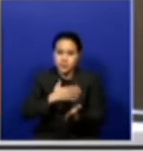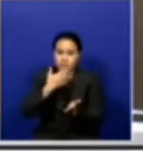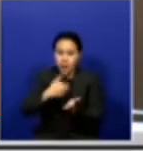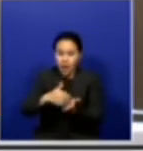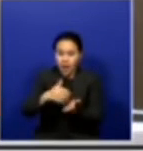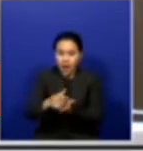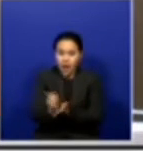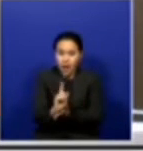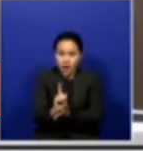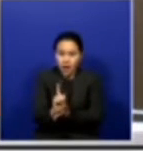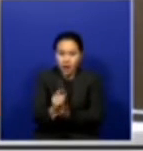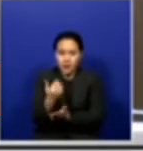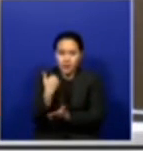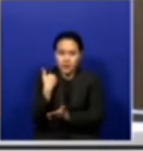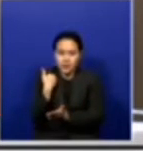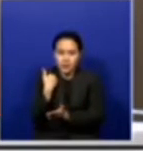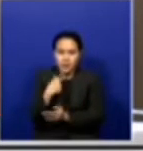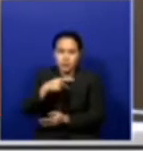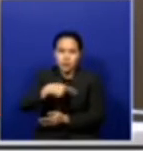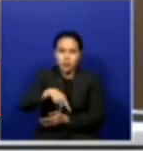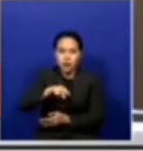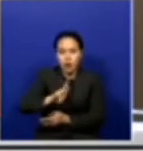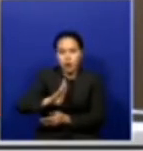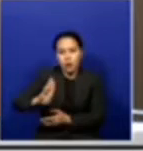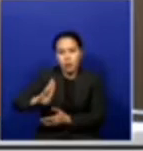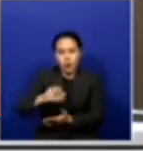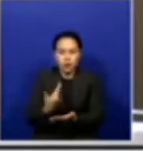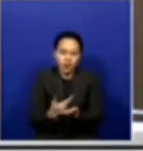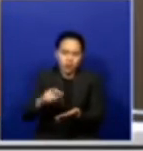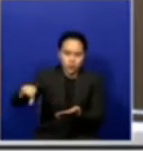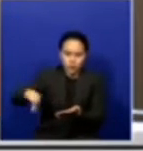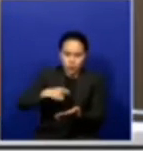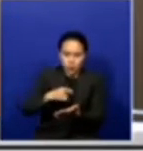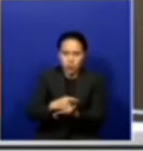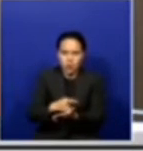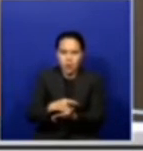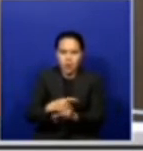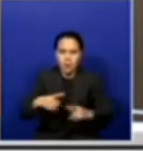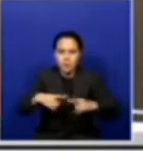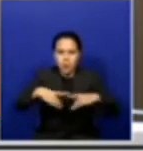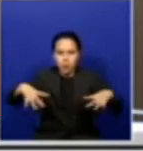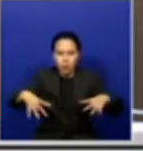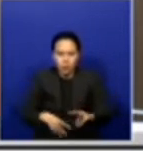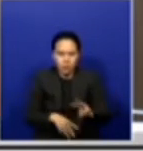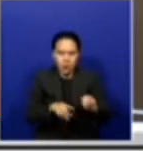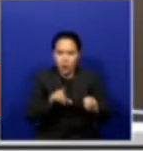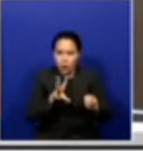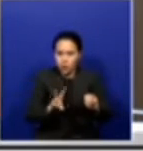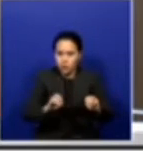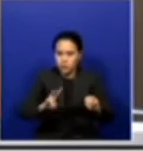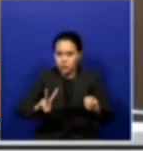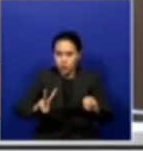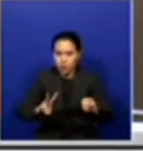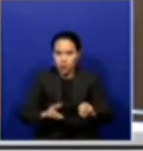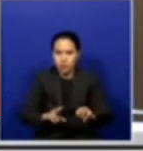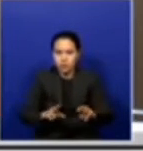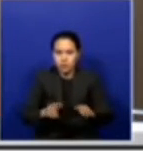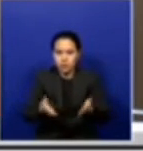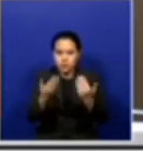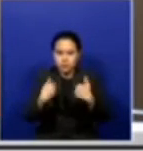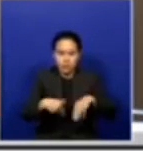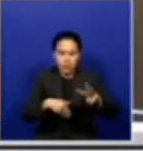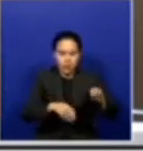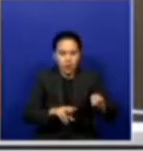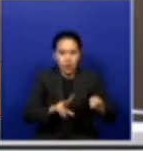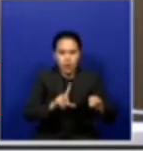ญญัติโอนงบประมาณฉบับดังกล่าวเนี่ยขัดและแย้งกับมาตรา62และมาตรา